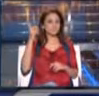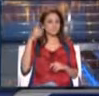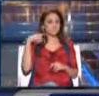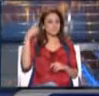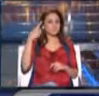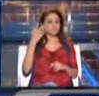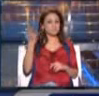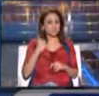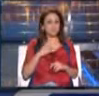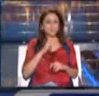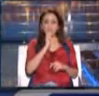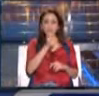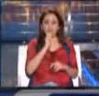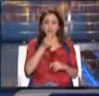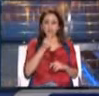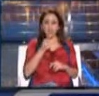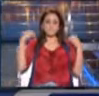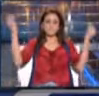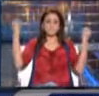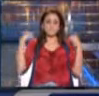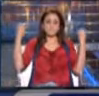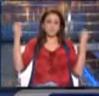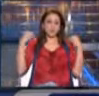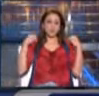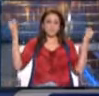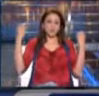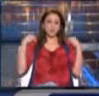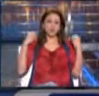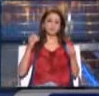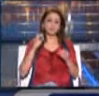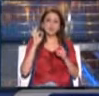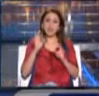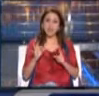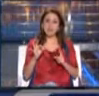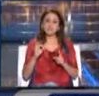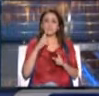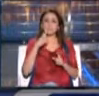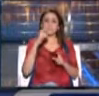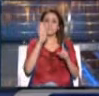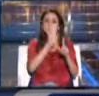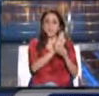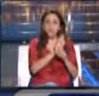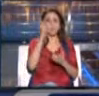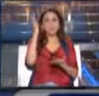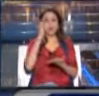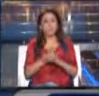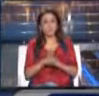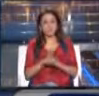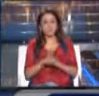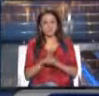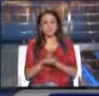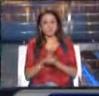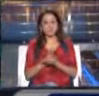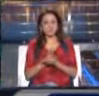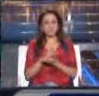مدى يجب ان يكون الاعلامي الرياضي محايدا ام منحازا في رايه طالما انه مع الحق الذي هو يختاره او يعتقد انه